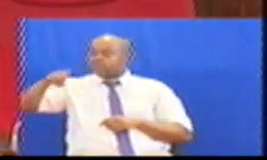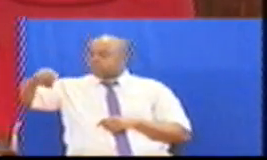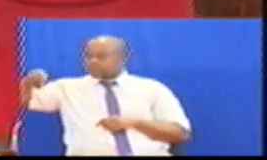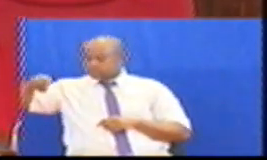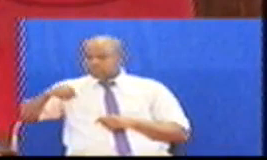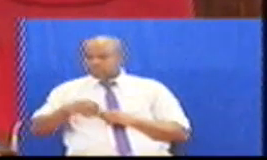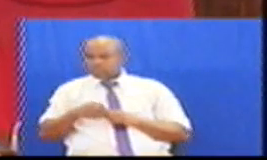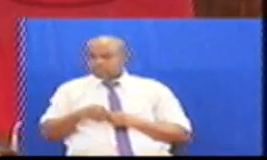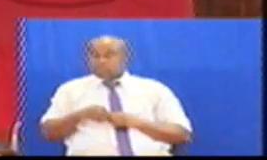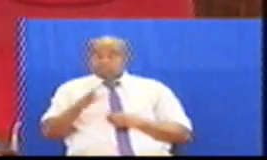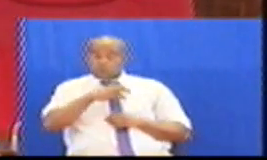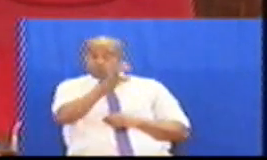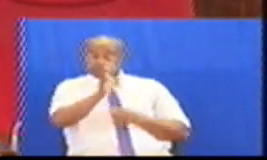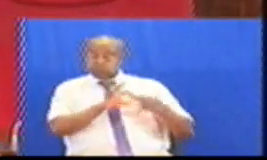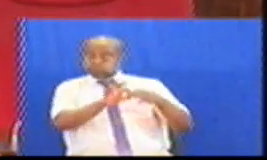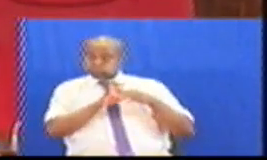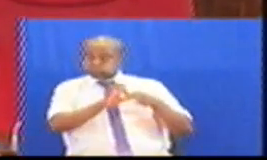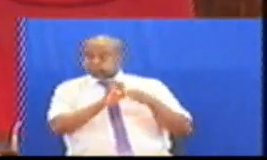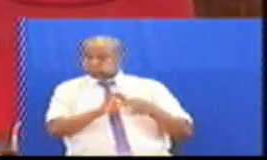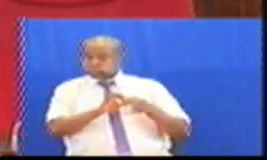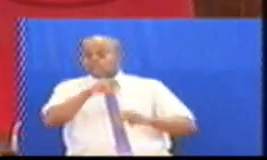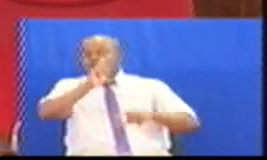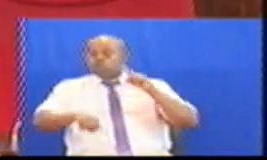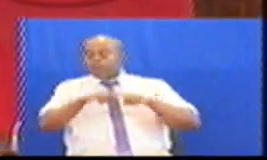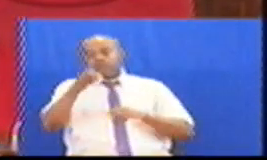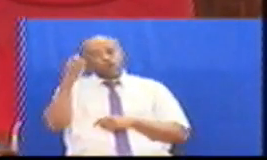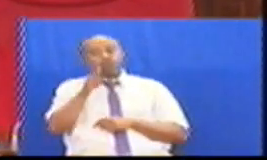yako ishiriki kupambana na ugonjwa wa corona.